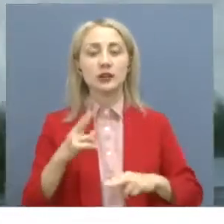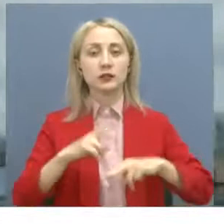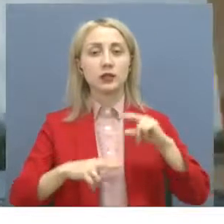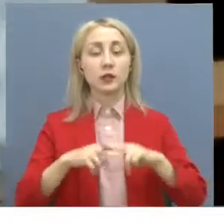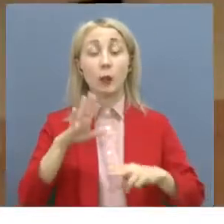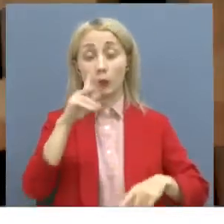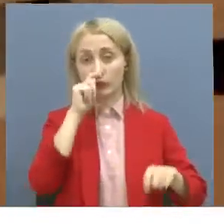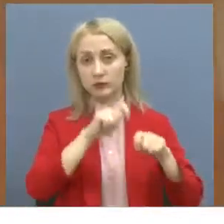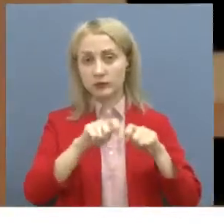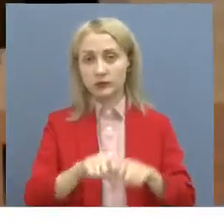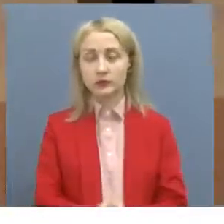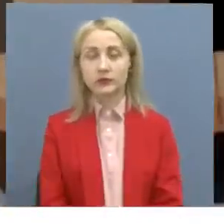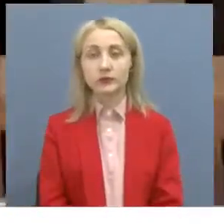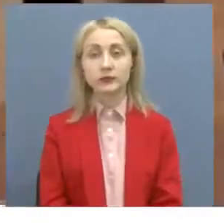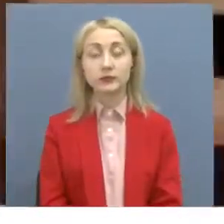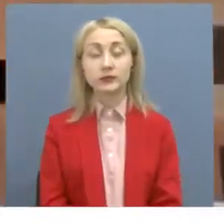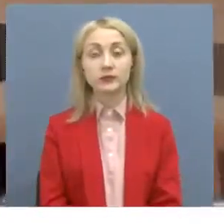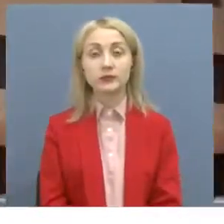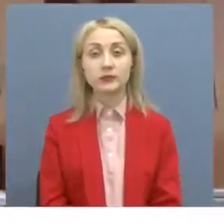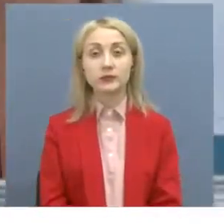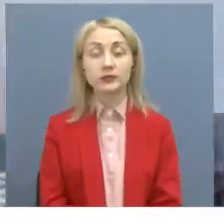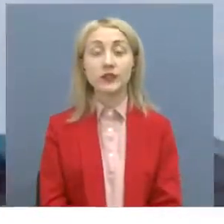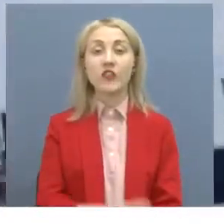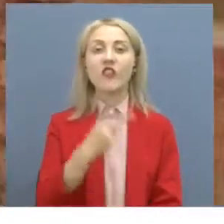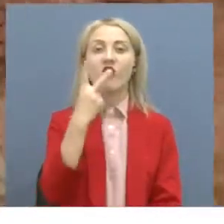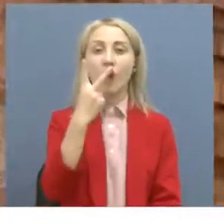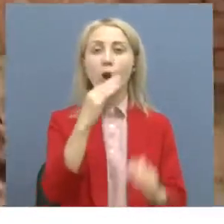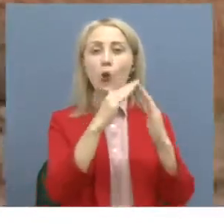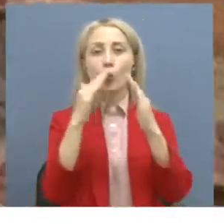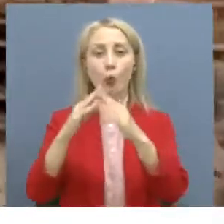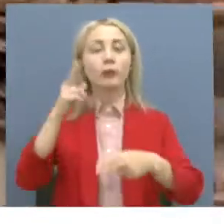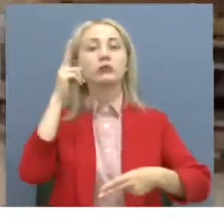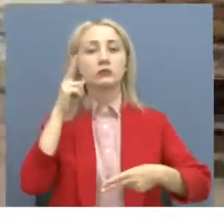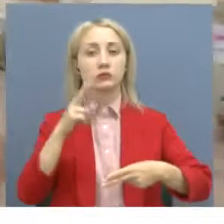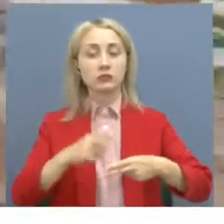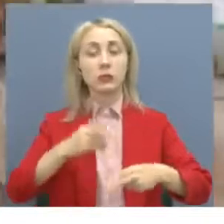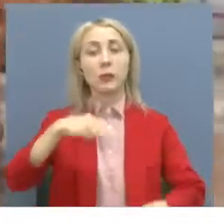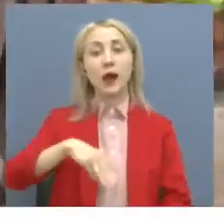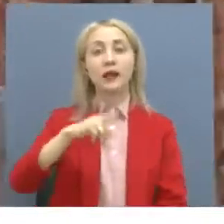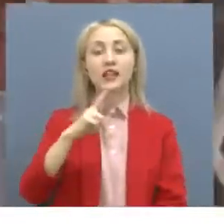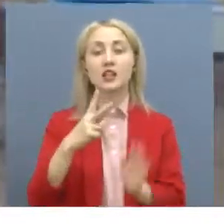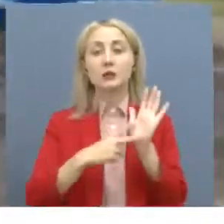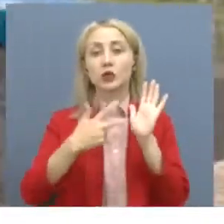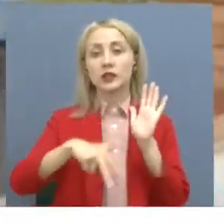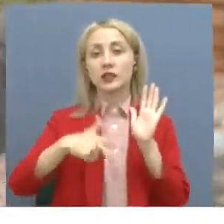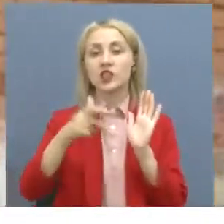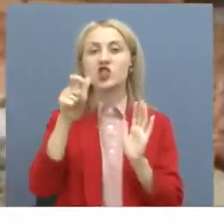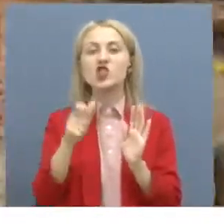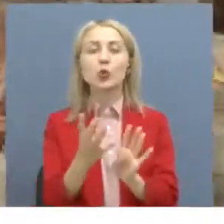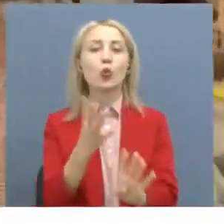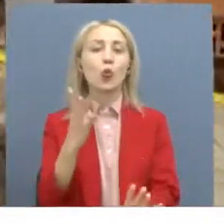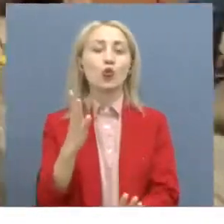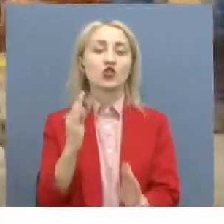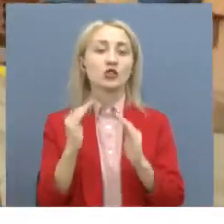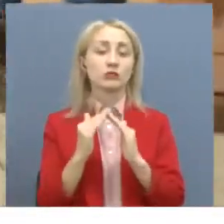Макинск қаласында 733 адам тұрғын үй кезегінде тұр. Бұл олардың 200-ден астамы баспаналы болады деп күтіледі. Себебі аудан орталығында